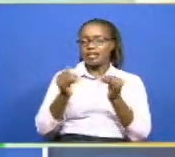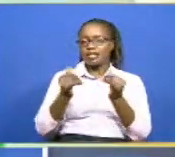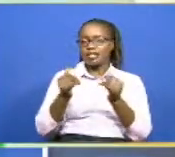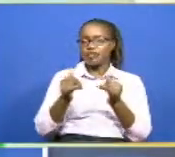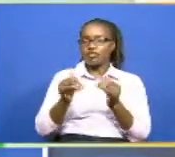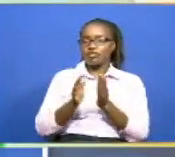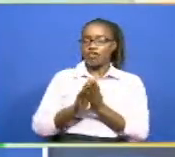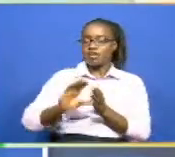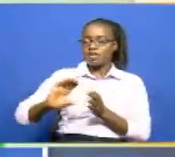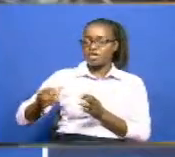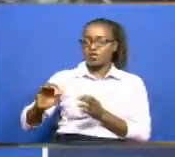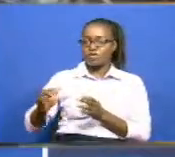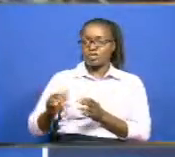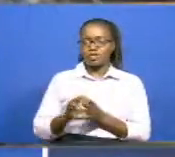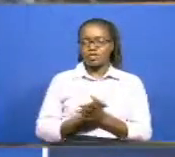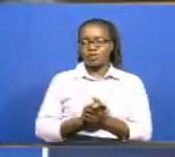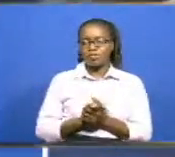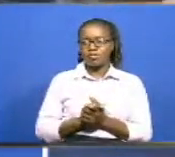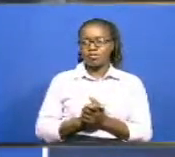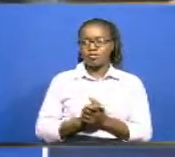taarifa za kaunti.